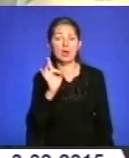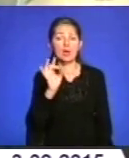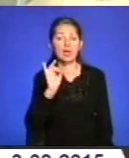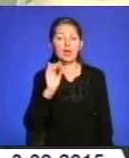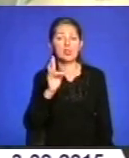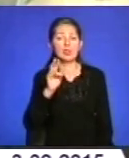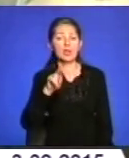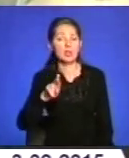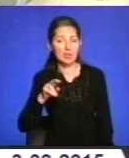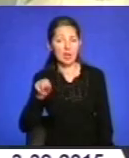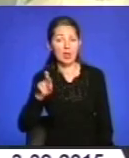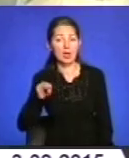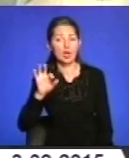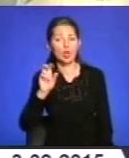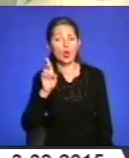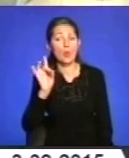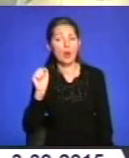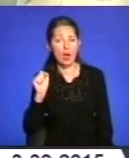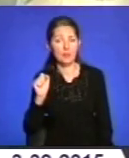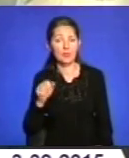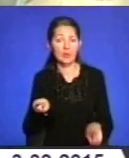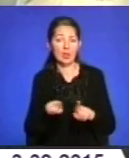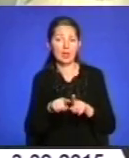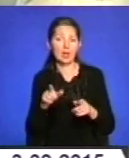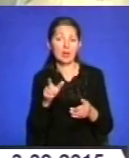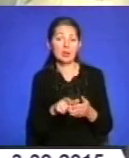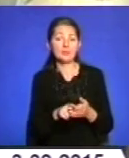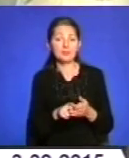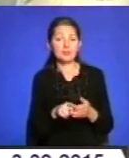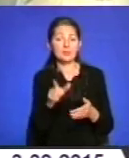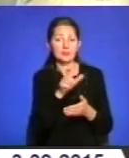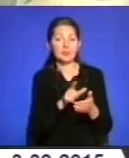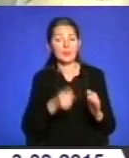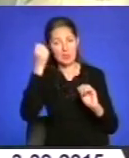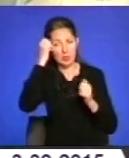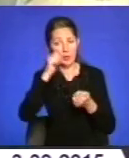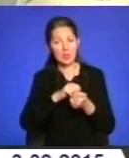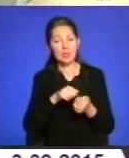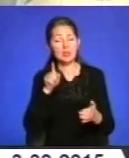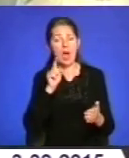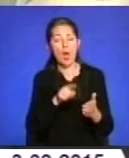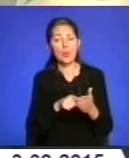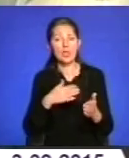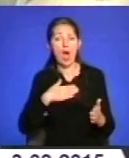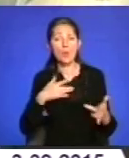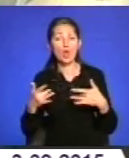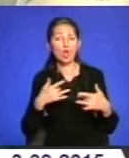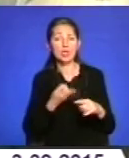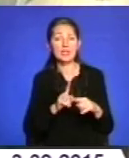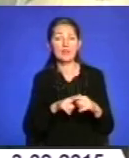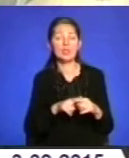Івановича, на славу Богдана Івановича, прижилася, і вона дає мета моїх концертів –